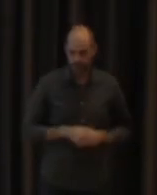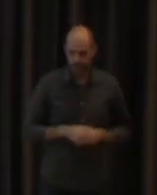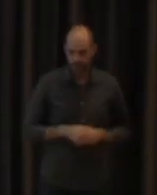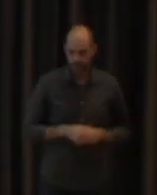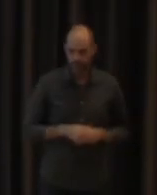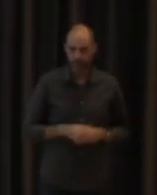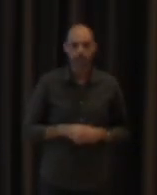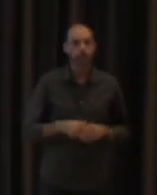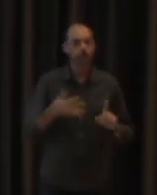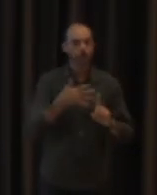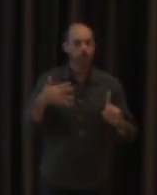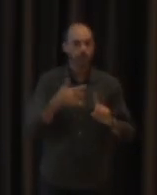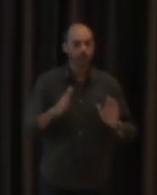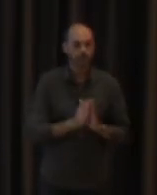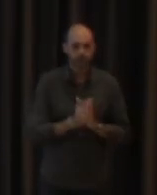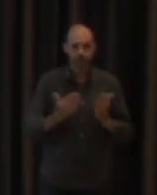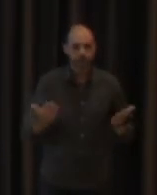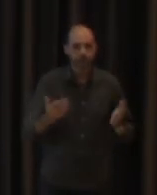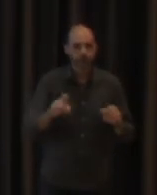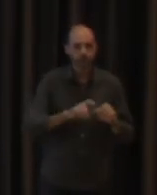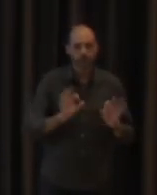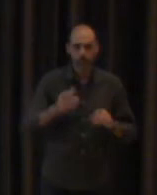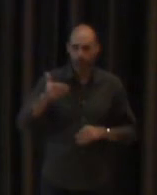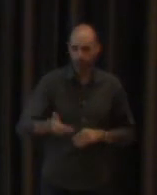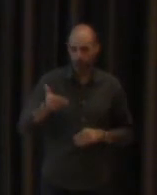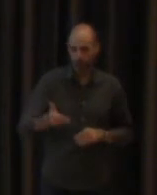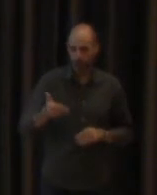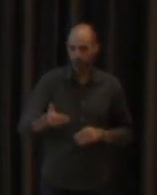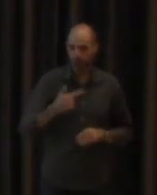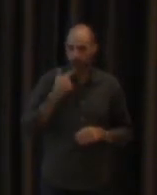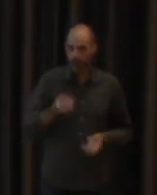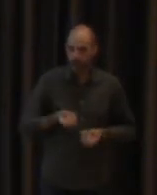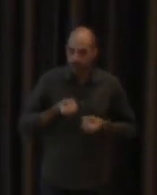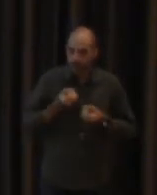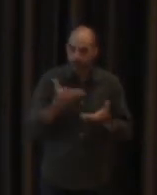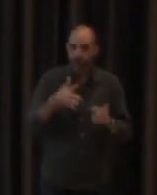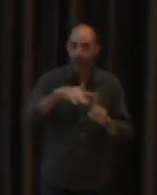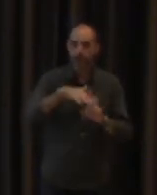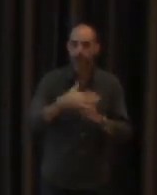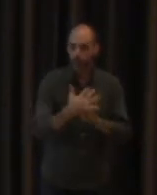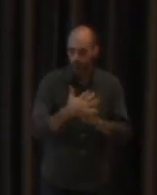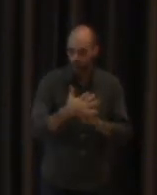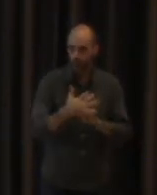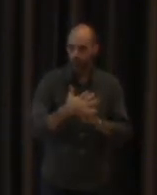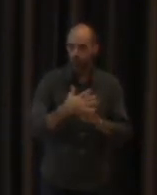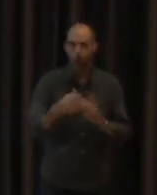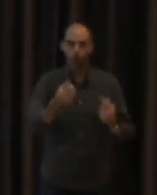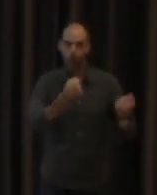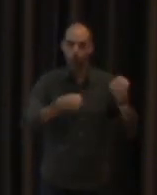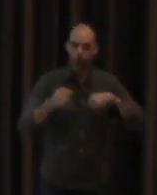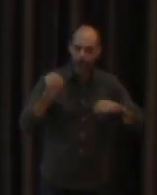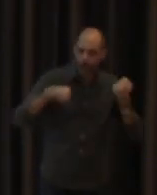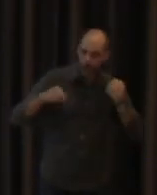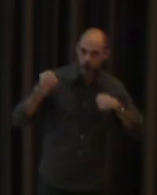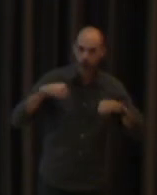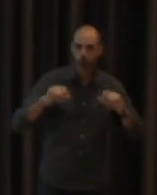predicats simètrics tenen una característica important i és que prediquen una situació, ja ho hem dit, una acció o un